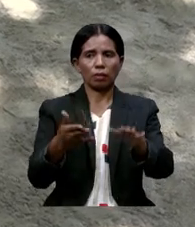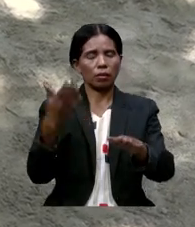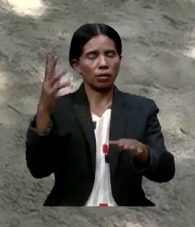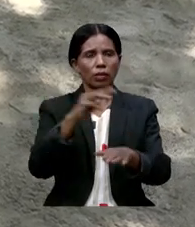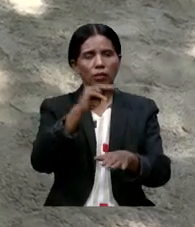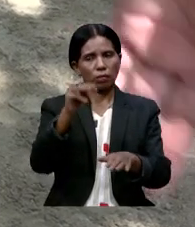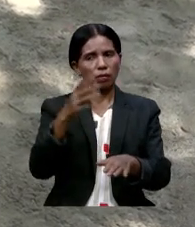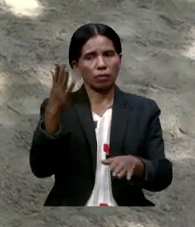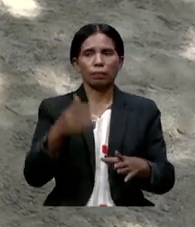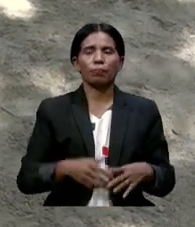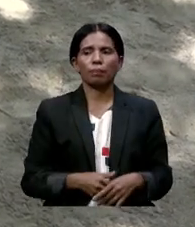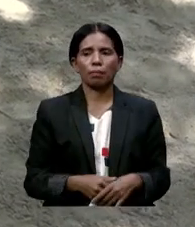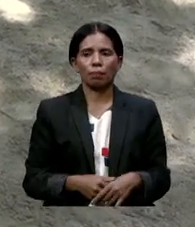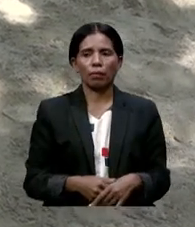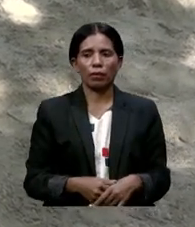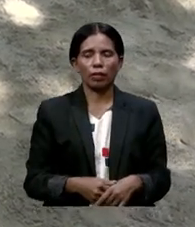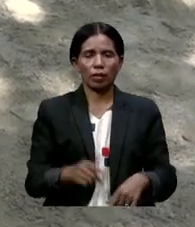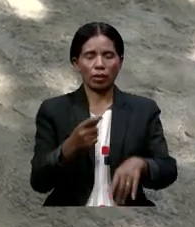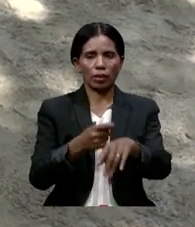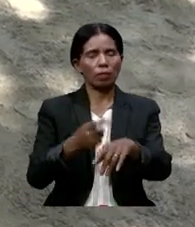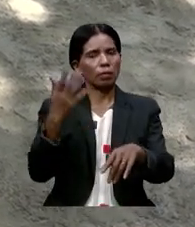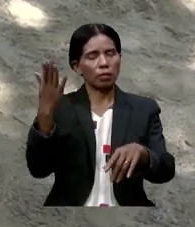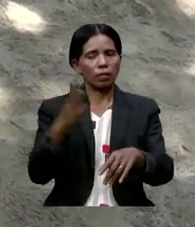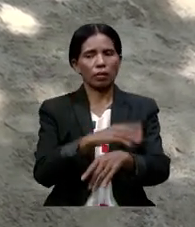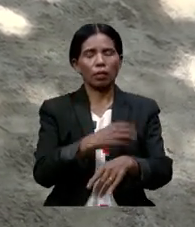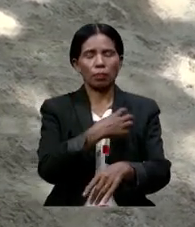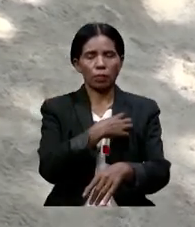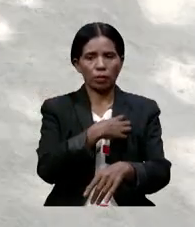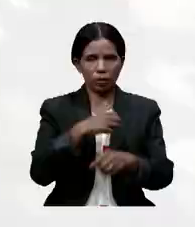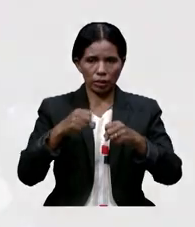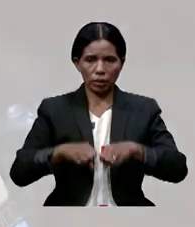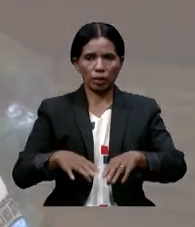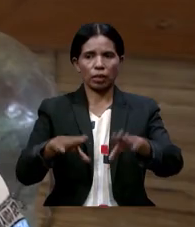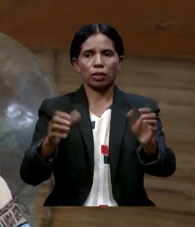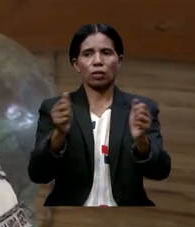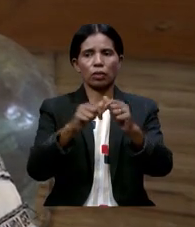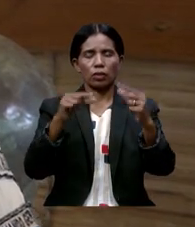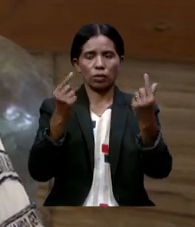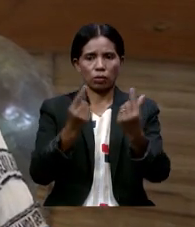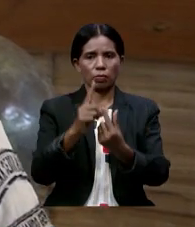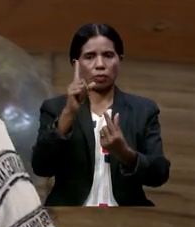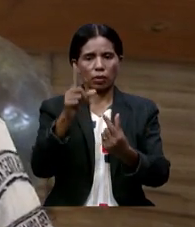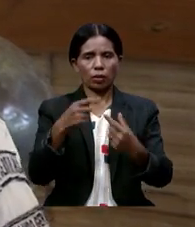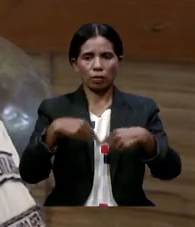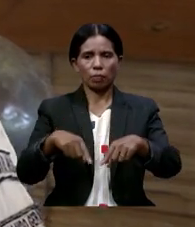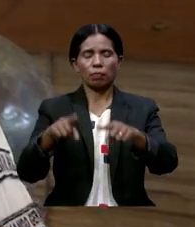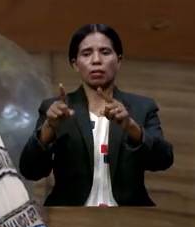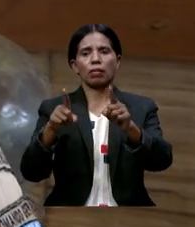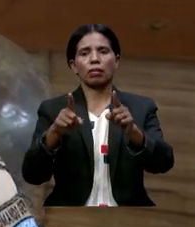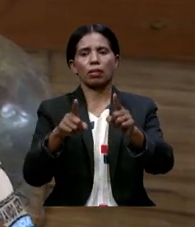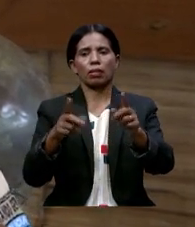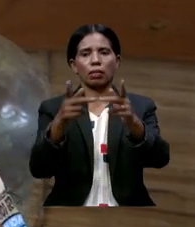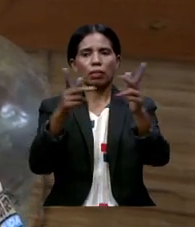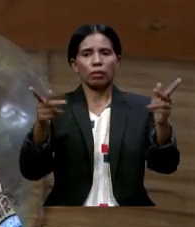ne. E ia momento de bakedas, un líder de Polisi Marítima, ho kedas na equipa ida, bakedas iha